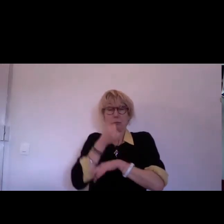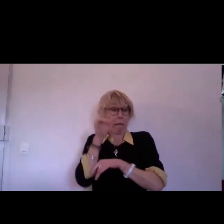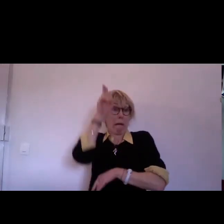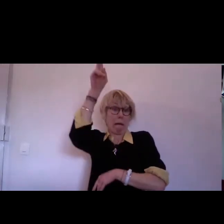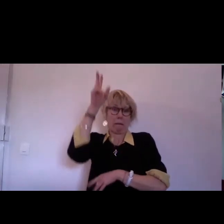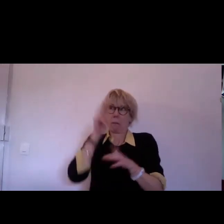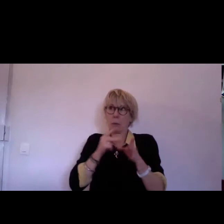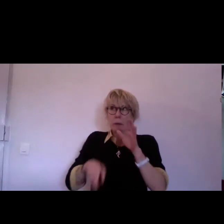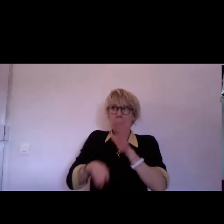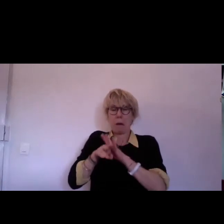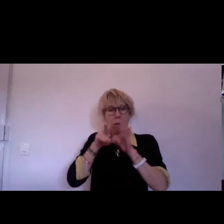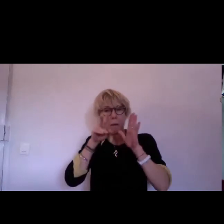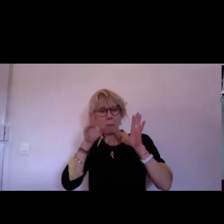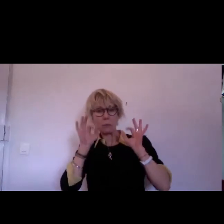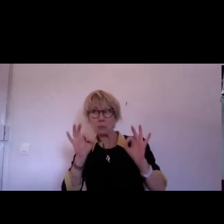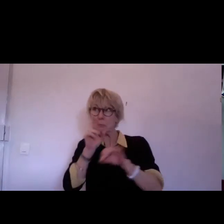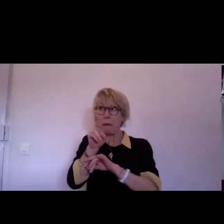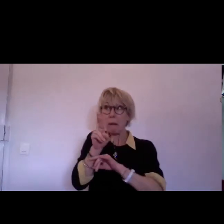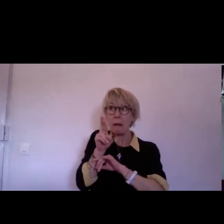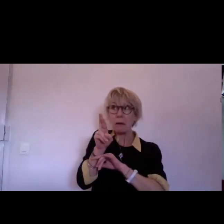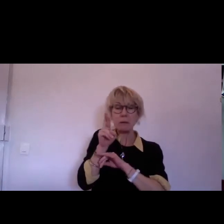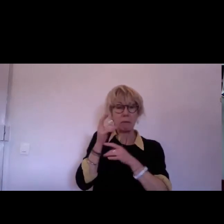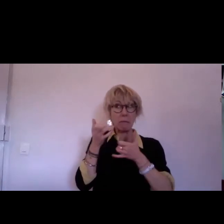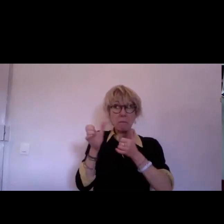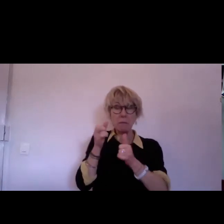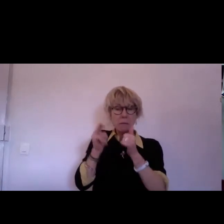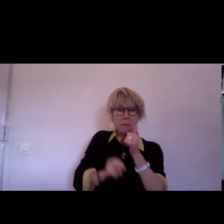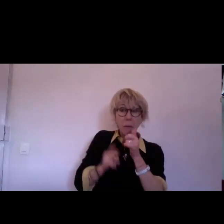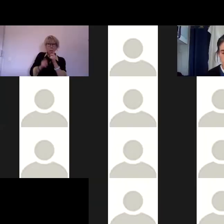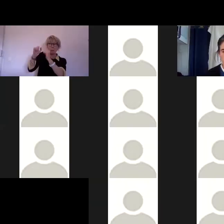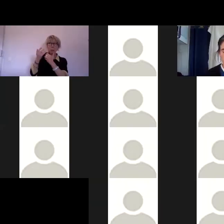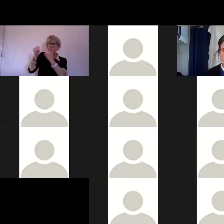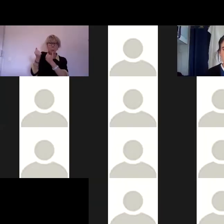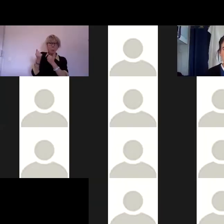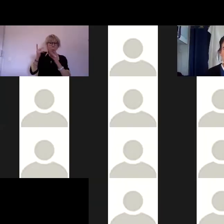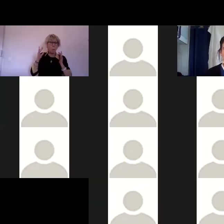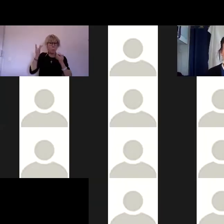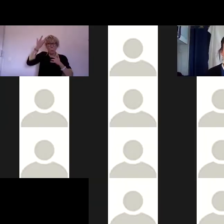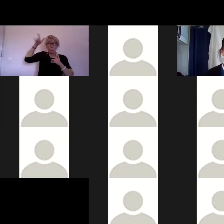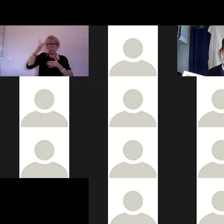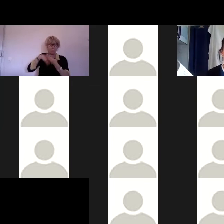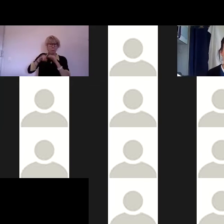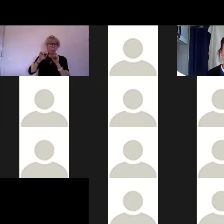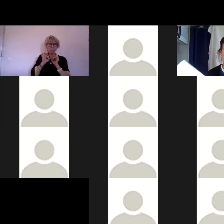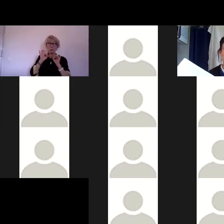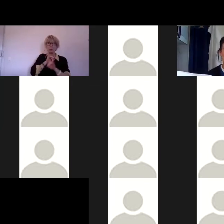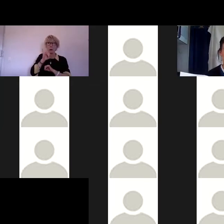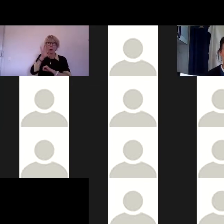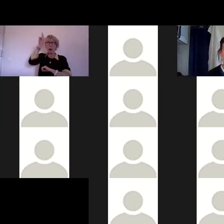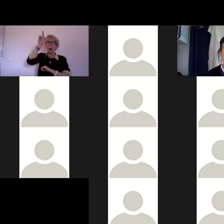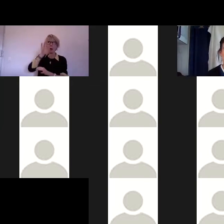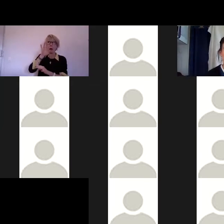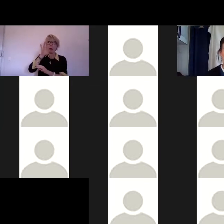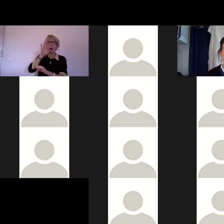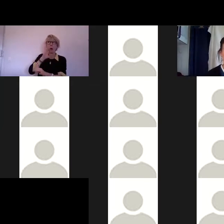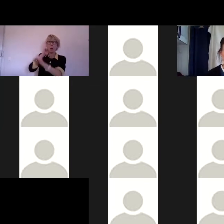de réserve concernant les activités proposées auxquelles je m'étais pas encore connectée, qui m'impressionnaient un petit peu,